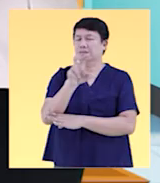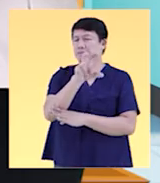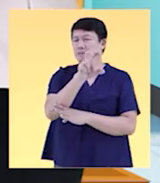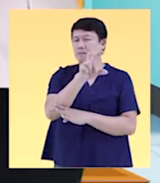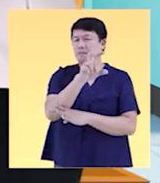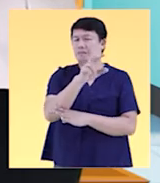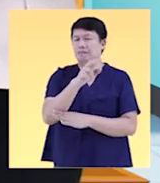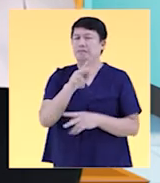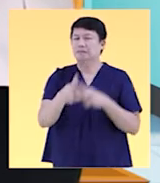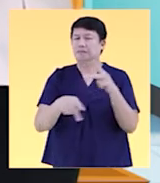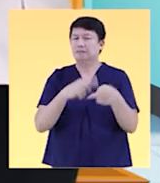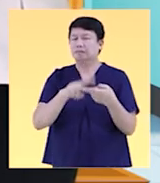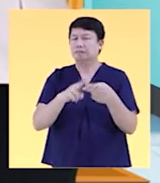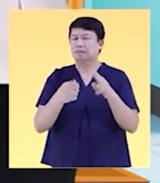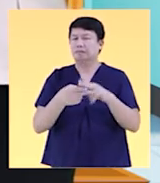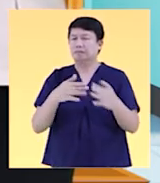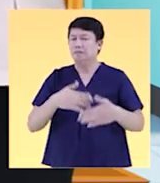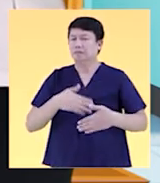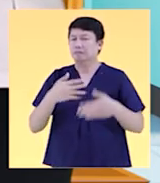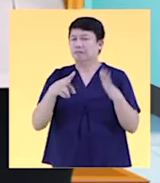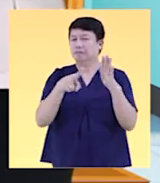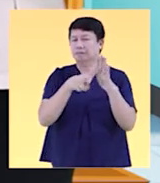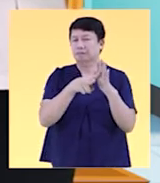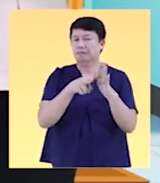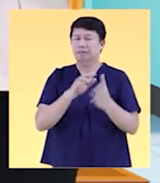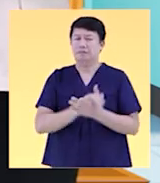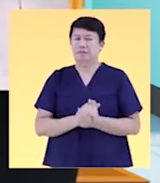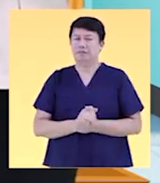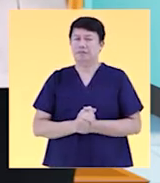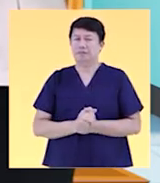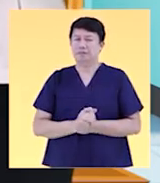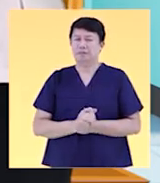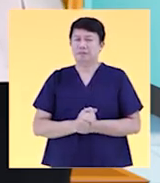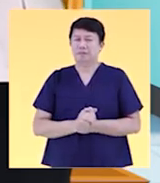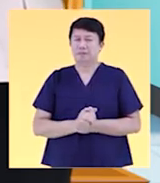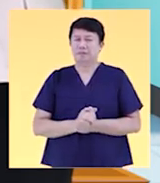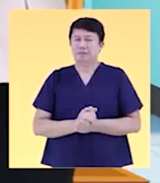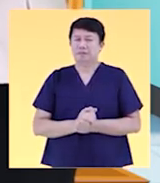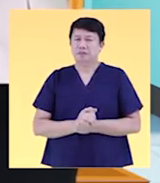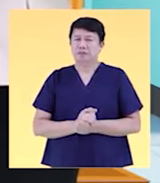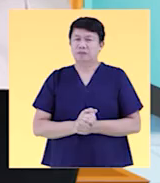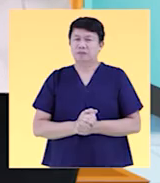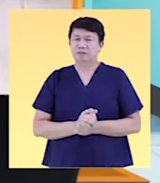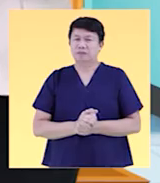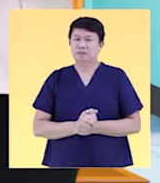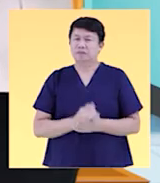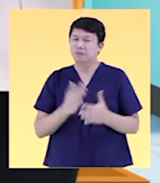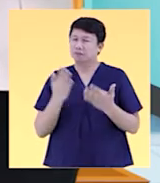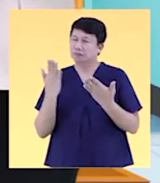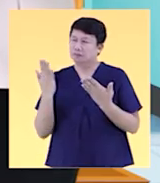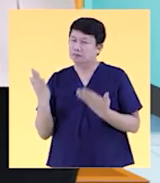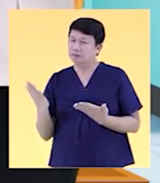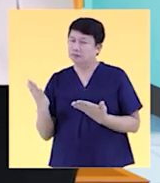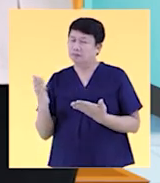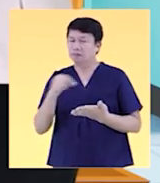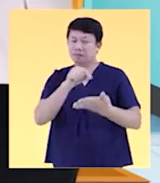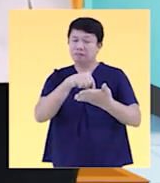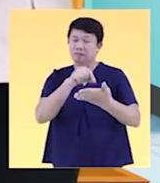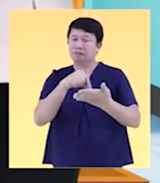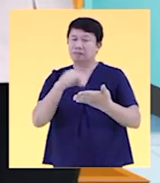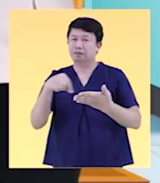4,213 naman ang populasyon ng Masayahin Village. Ganito rin ba ang inyong